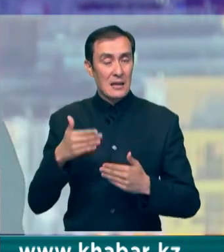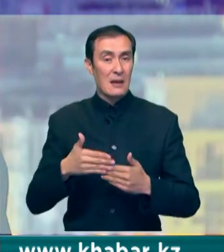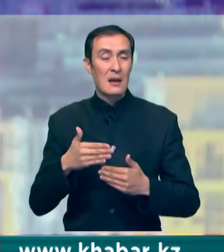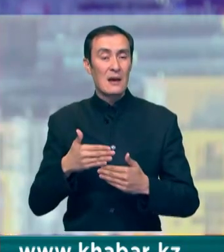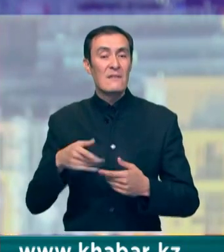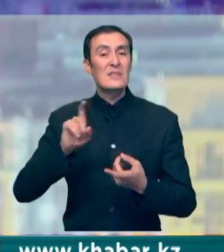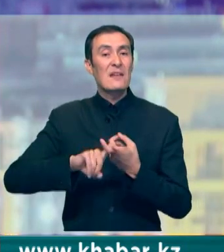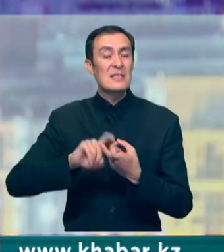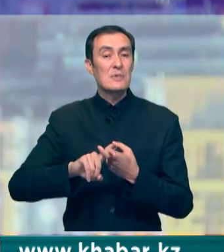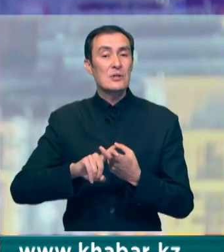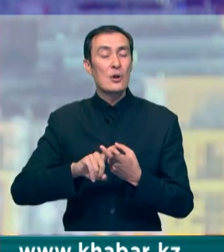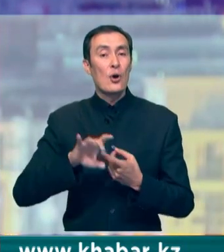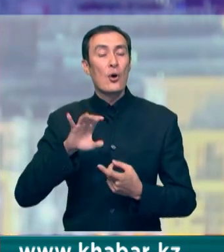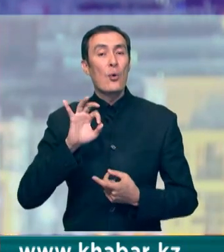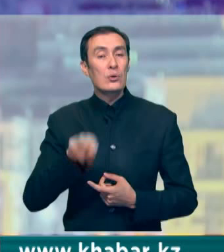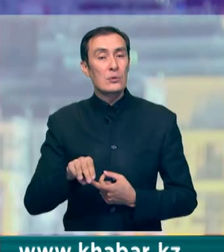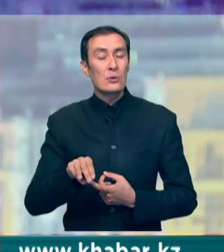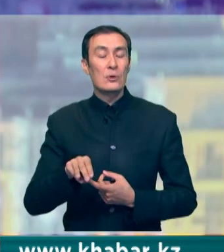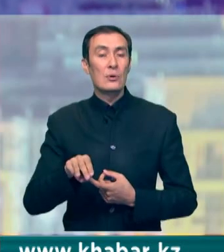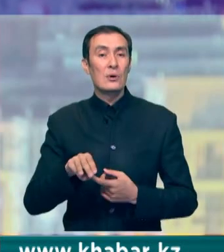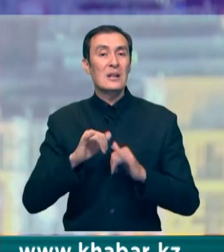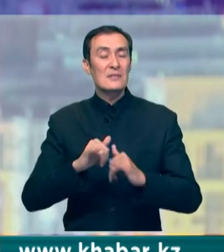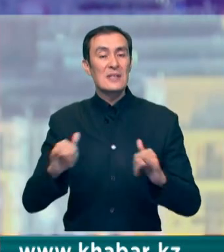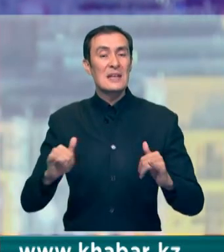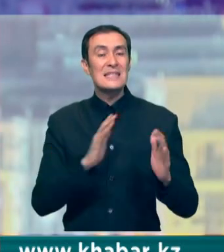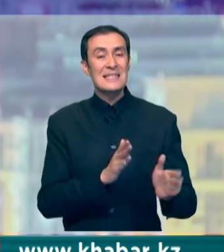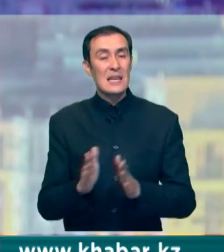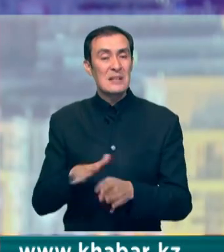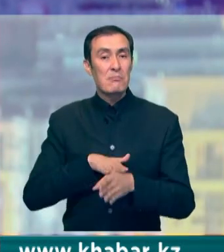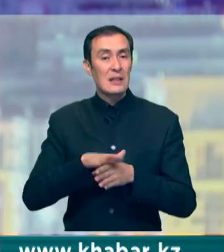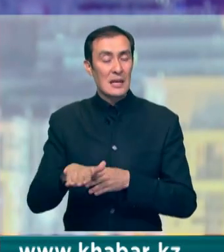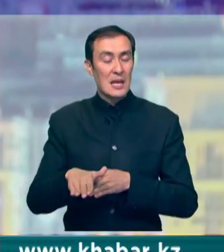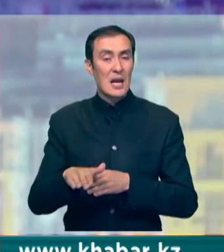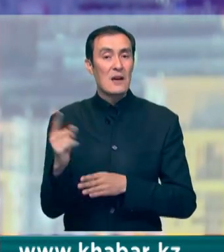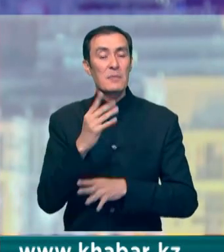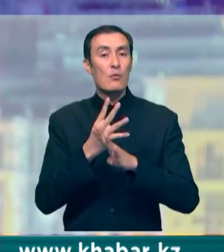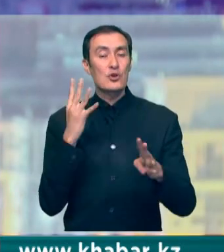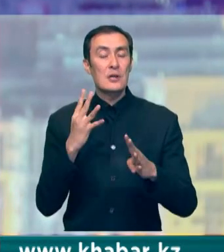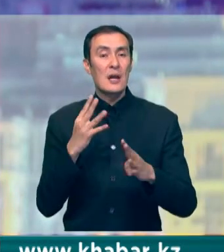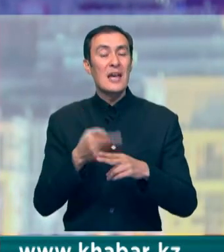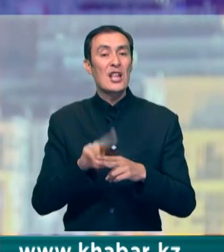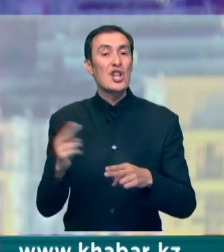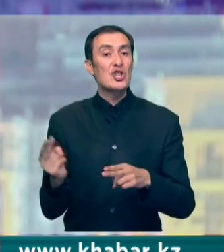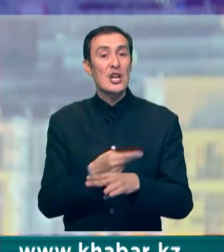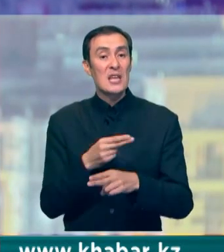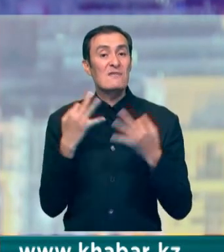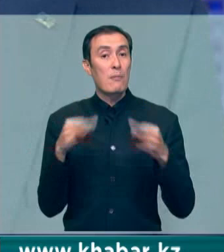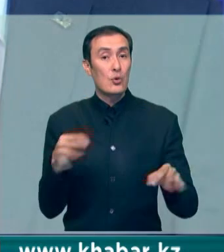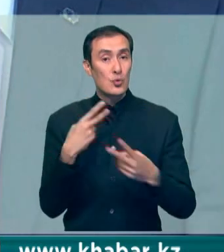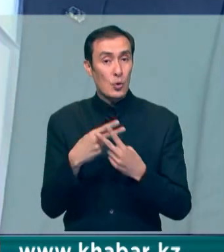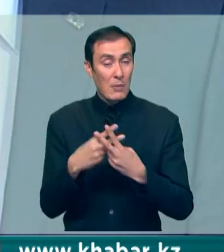зависимости от развития прогрессивной системы исполнения первую очередь лишение свободы и вот